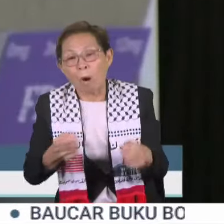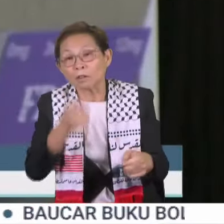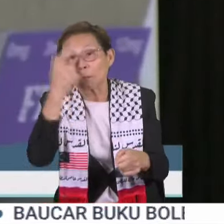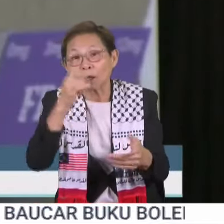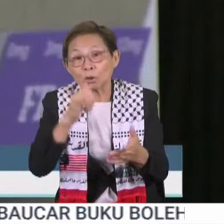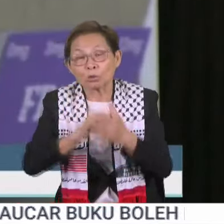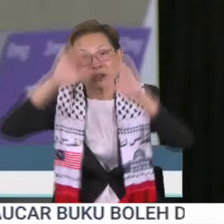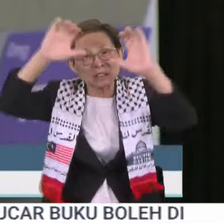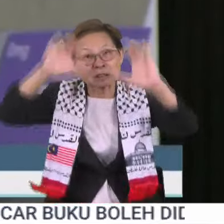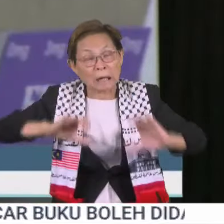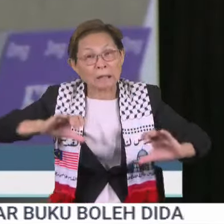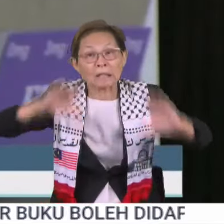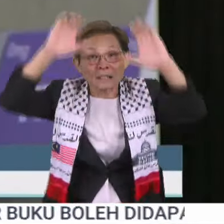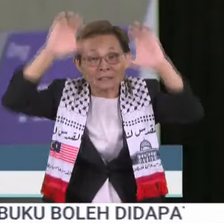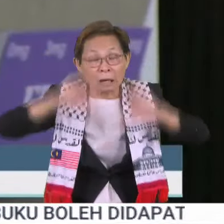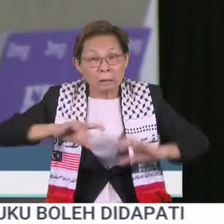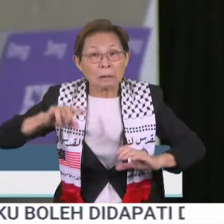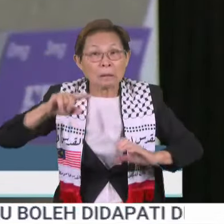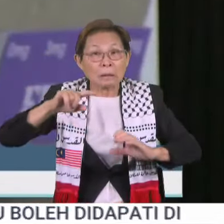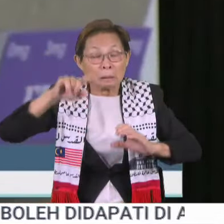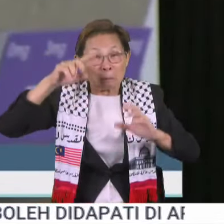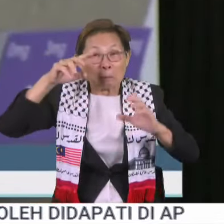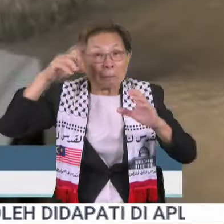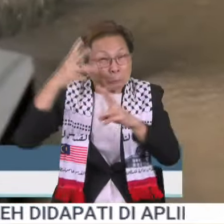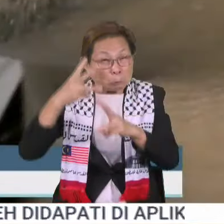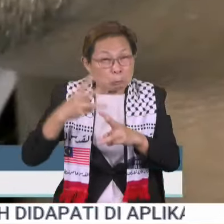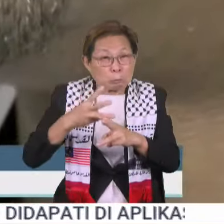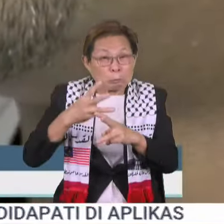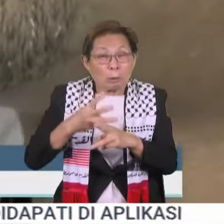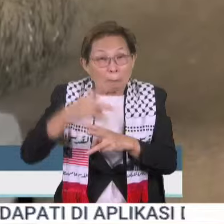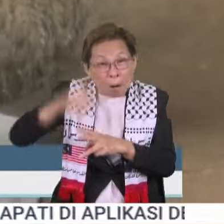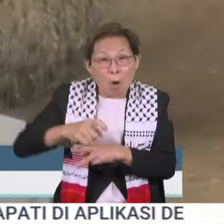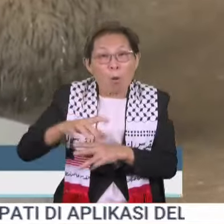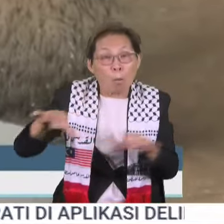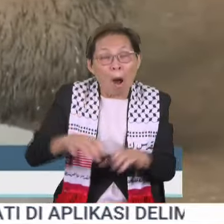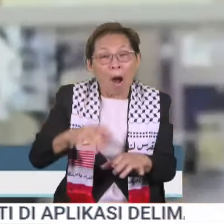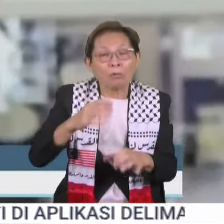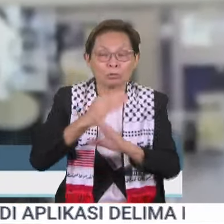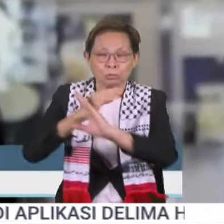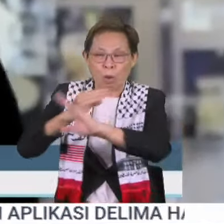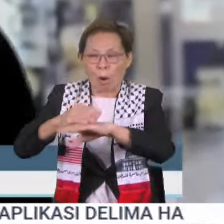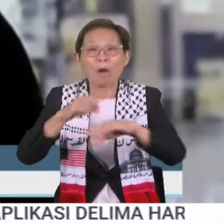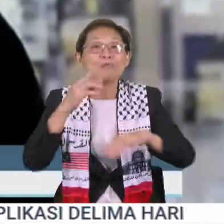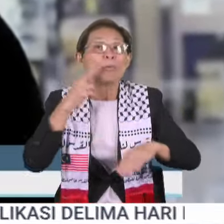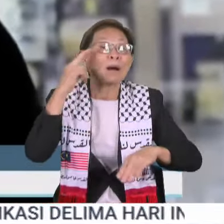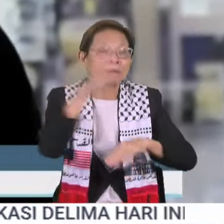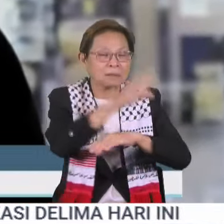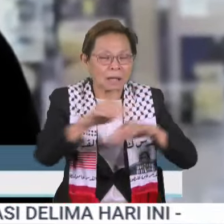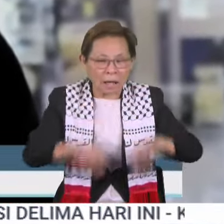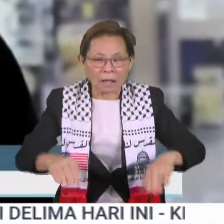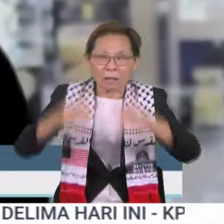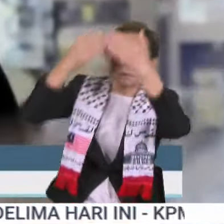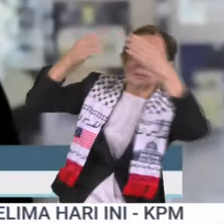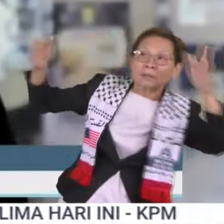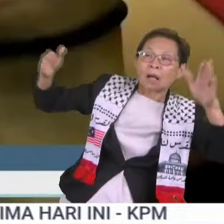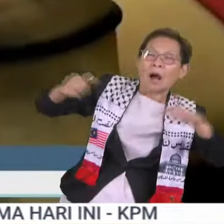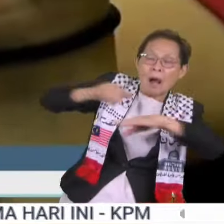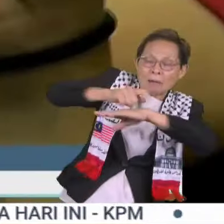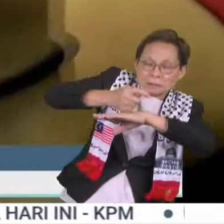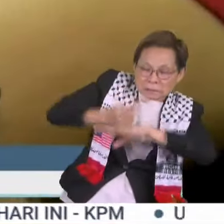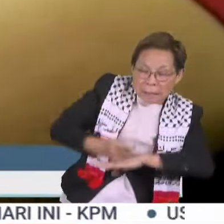Justru pendekatan drastik perlu diambil bagi mengekang golongan remaja dan kanak-kanak terdedah kepada tabiat